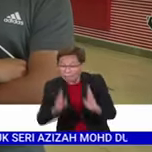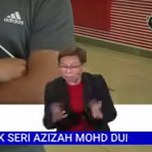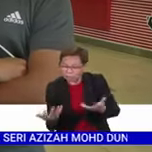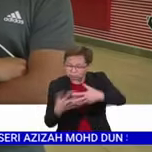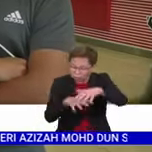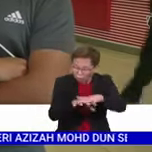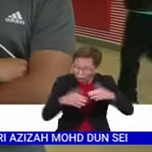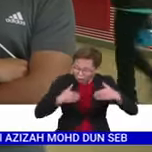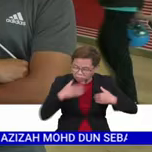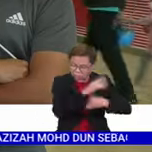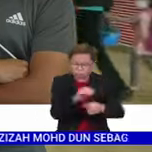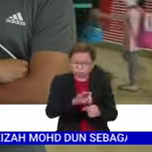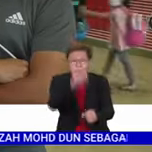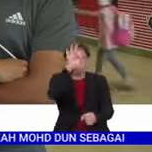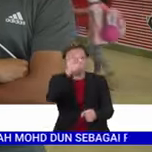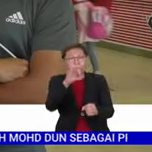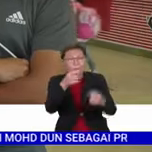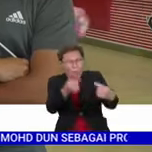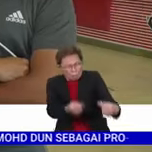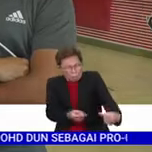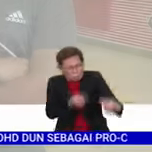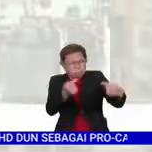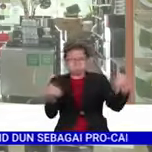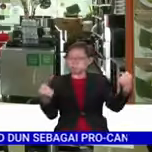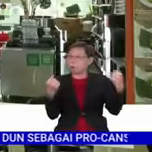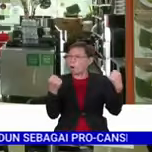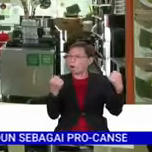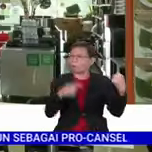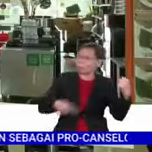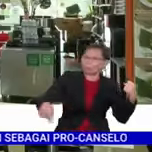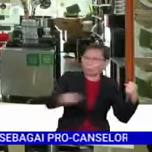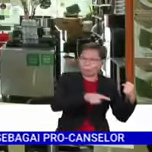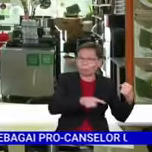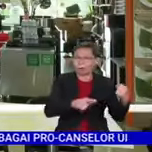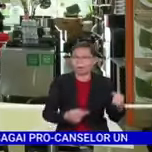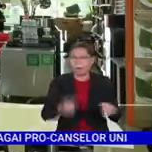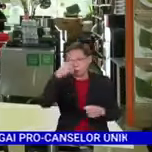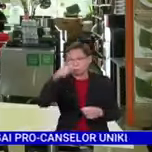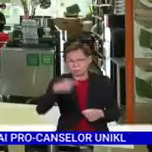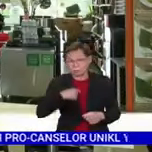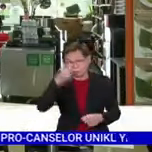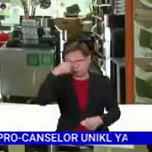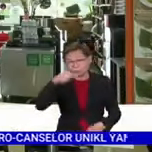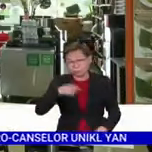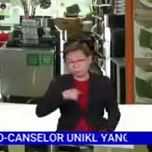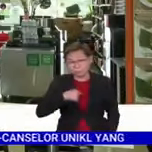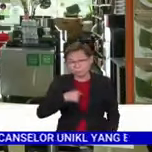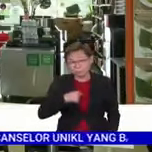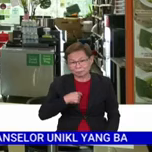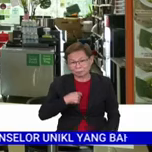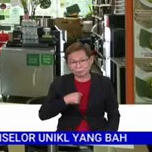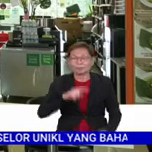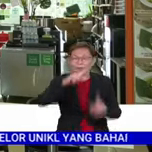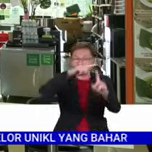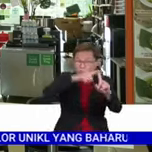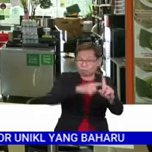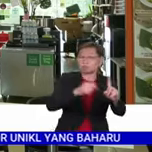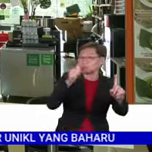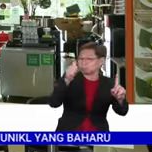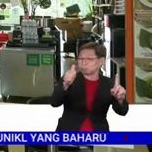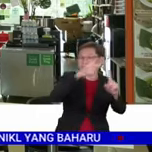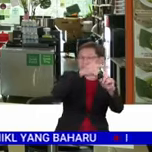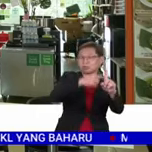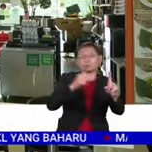dan semangat juang antara mereka tu kuat. Bulan kemerdekaan ini bagi saya adalah satu bulan yang baik untuk